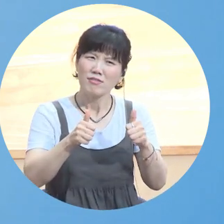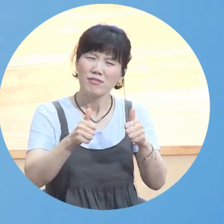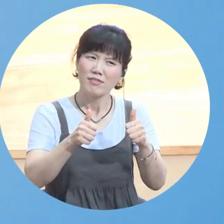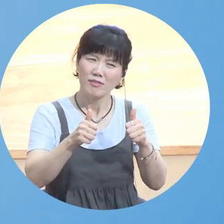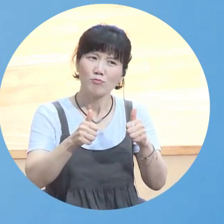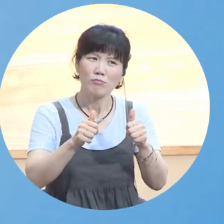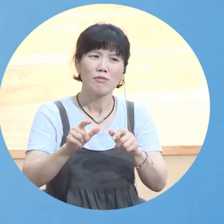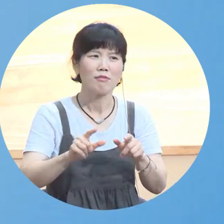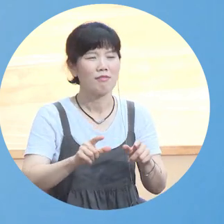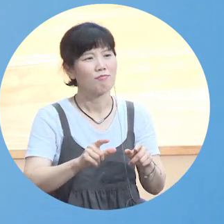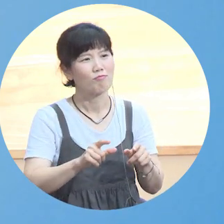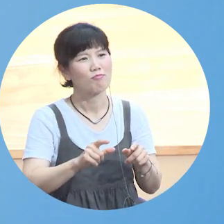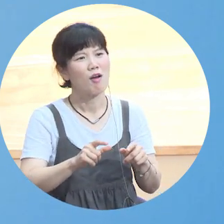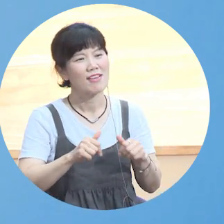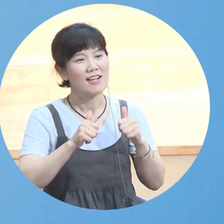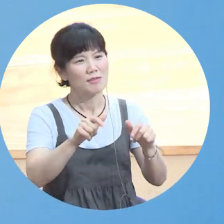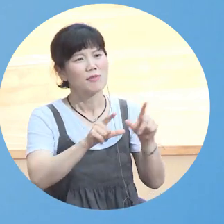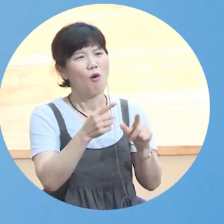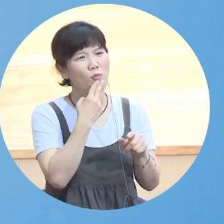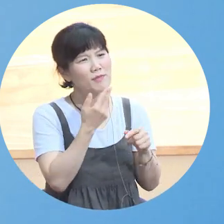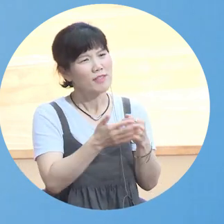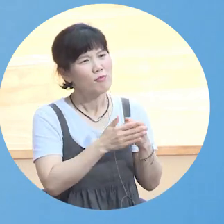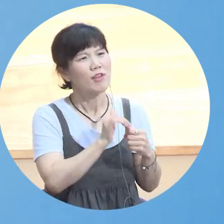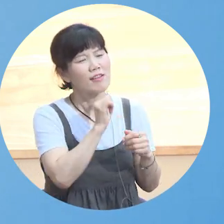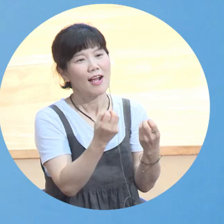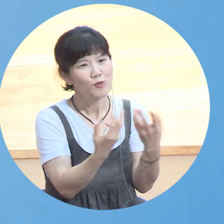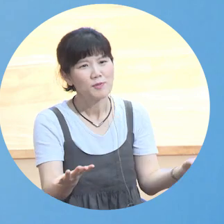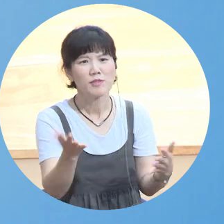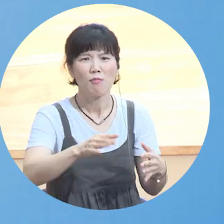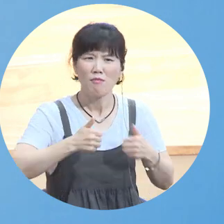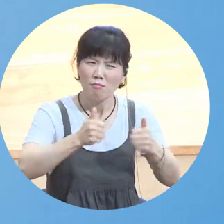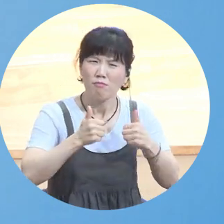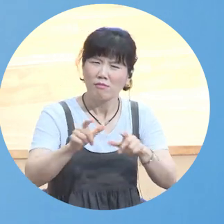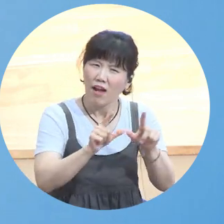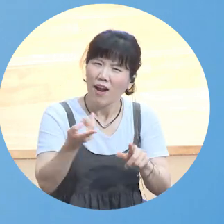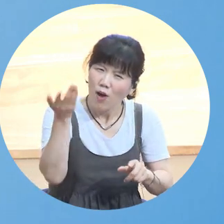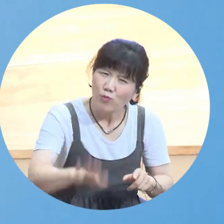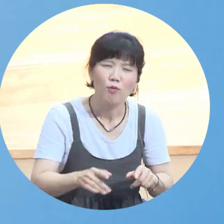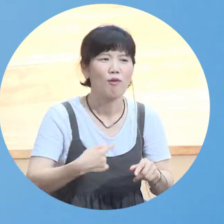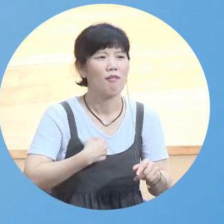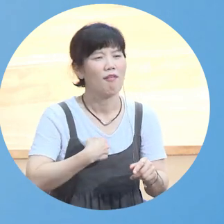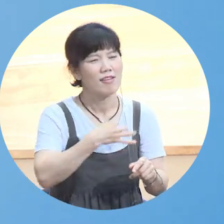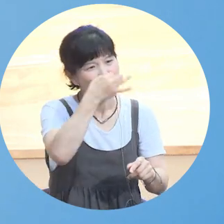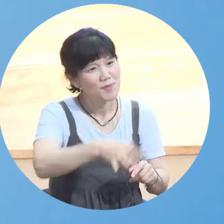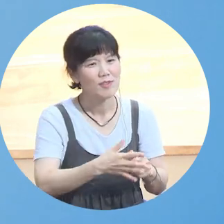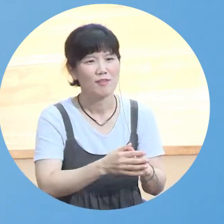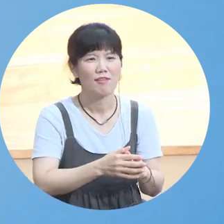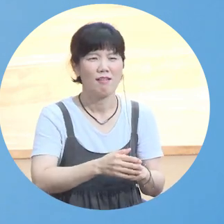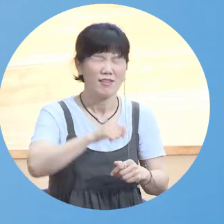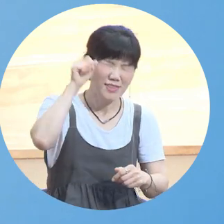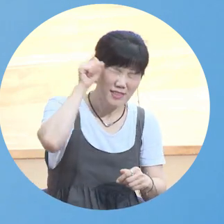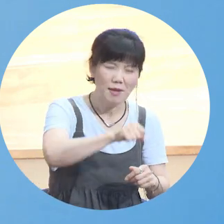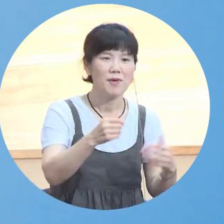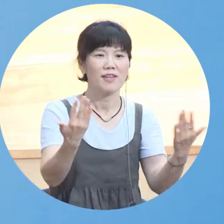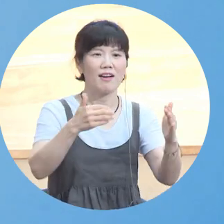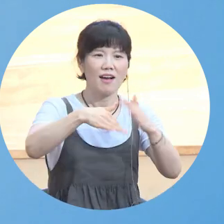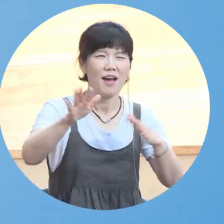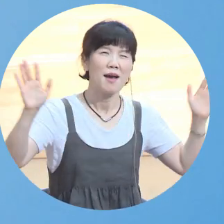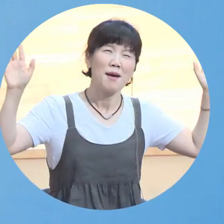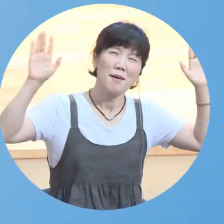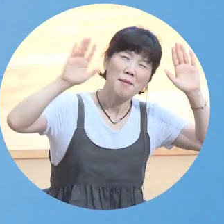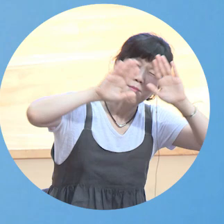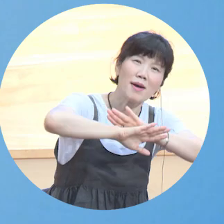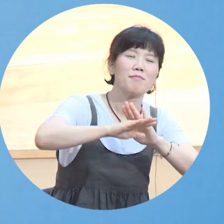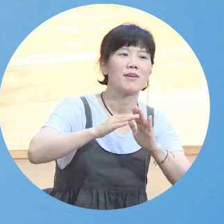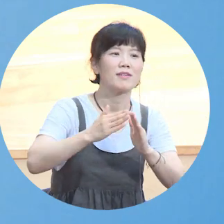없습니다만 열심히 살았는데 새벽별 보고 밤에 그래 늦게 까지 를 심 이랬는데 안 풀리는 이 경제적인